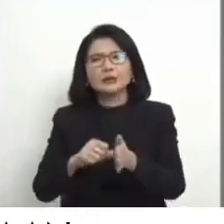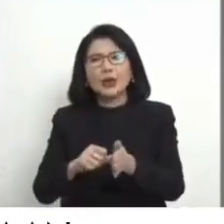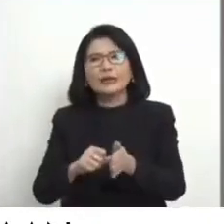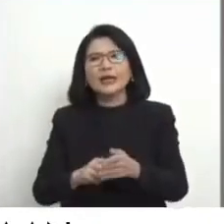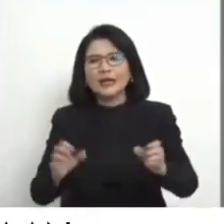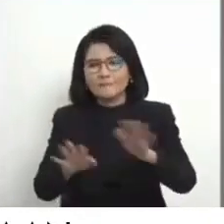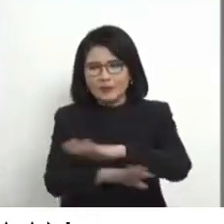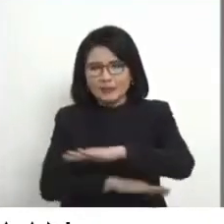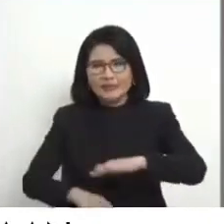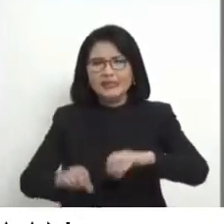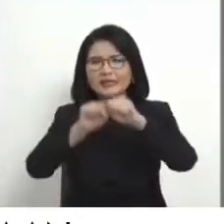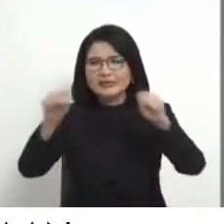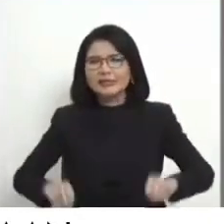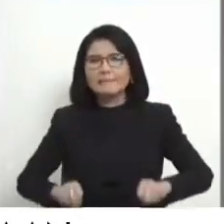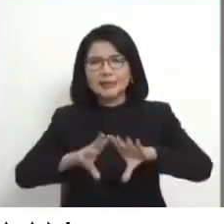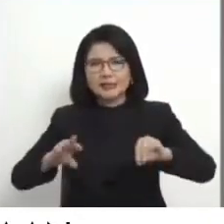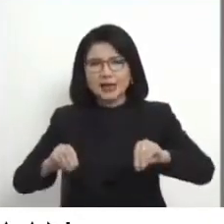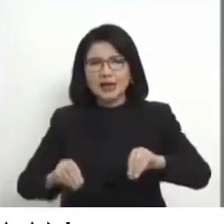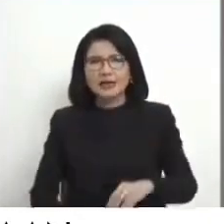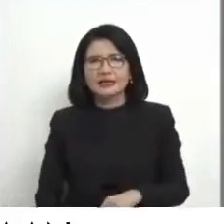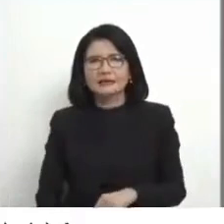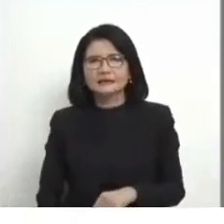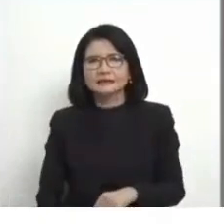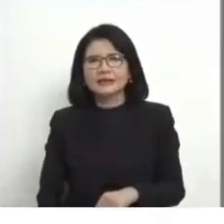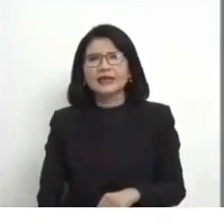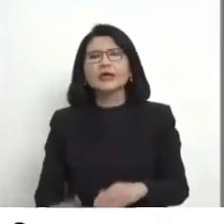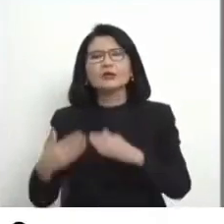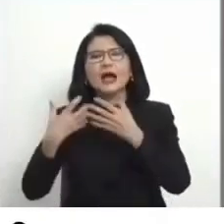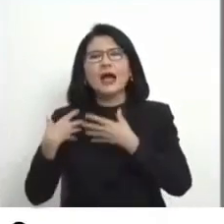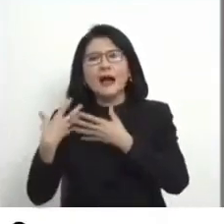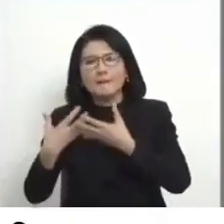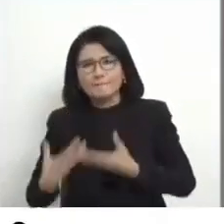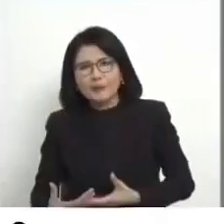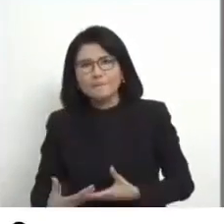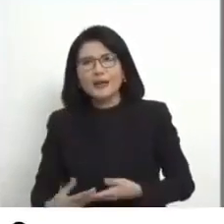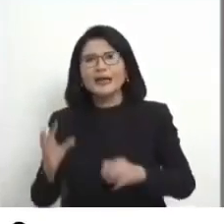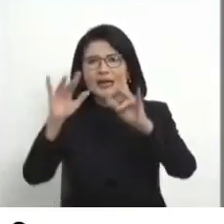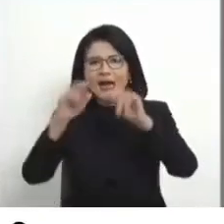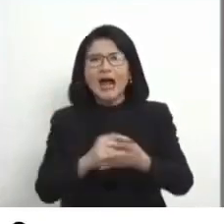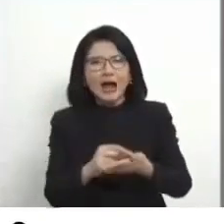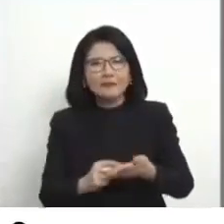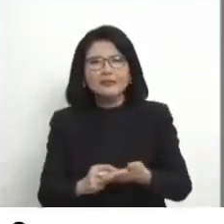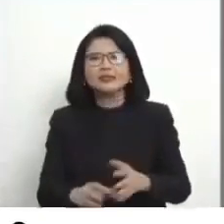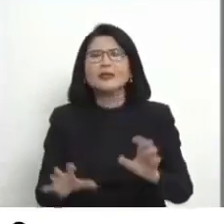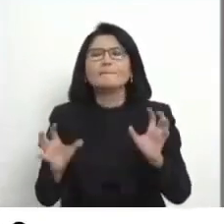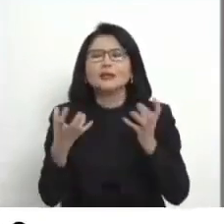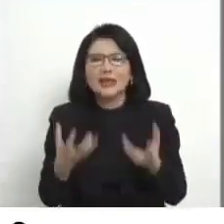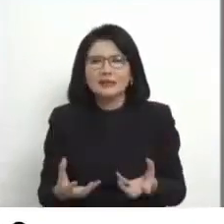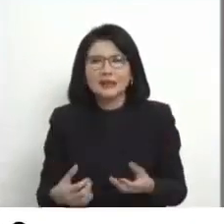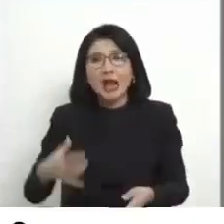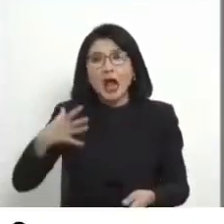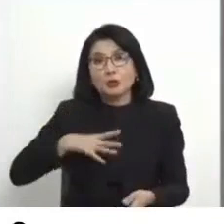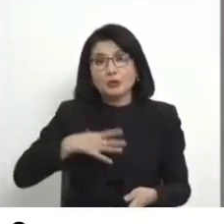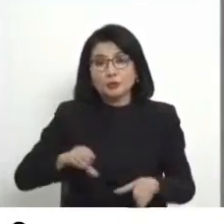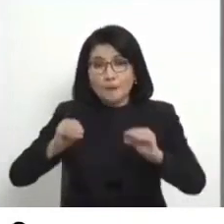kinerja dan yang tidak kalah penting adalah mengurangi beban administrasi dosen beban administrasinya luar biasa besar dosen itu